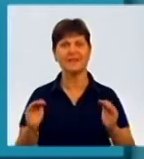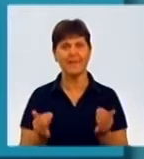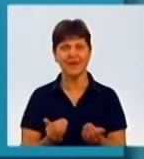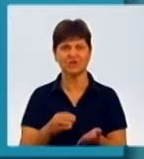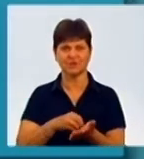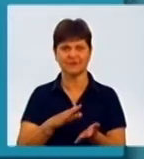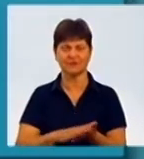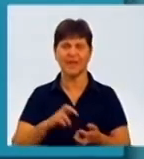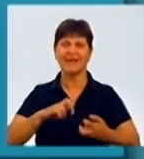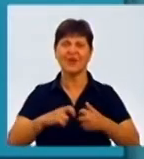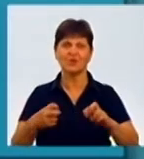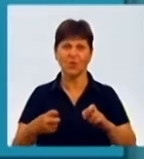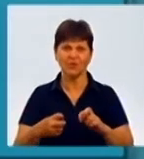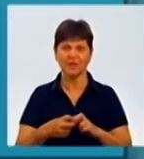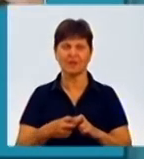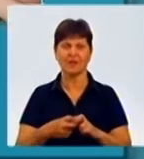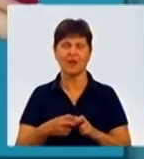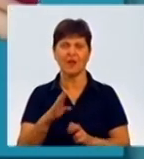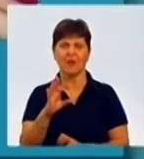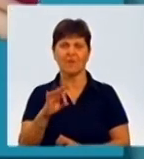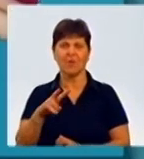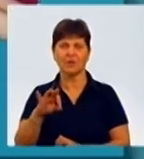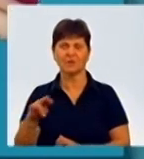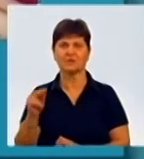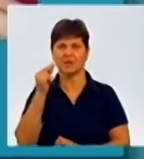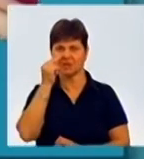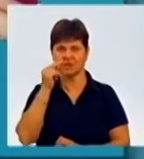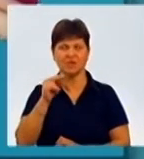в Івано-Франківській, Волинській, Чернівецькій областях.